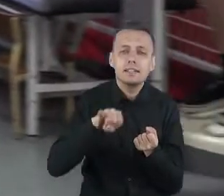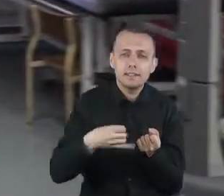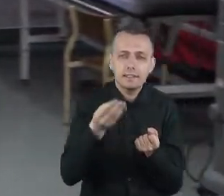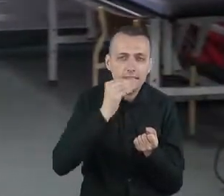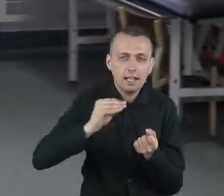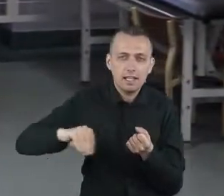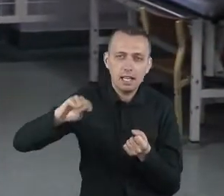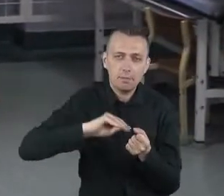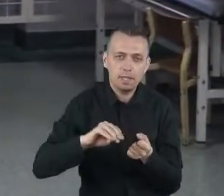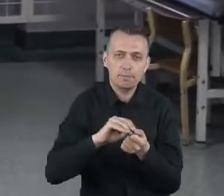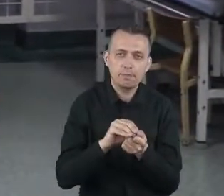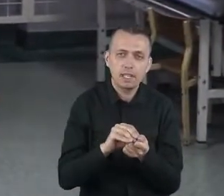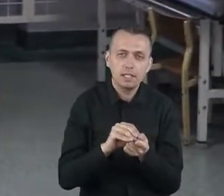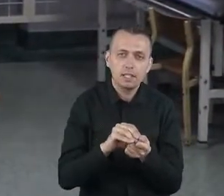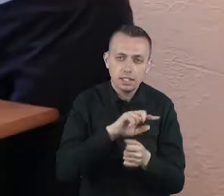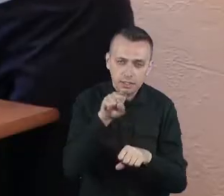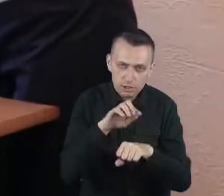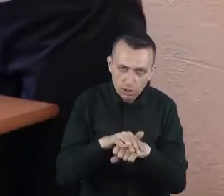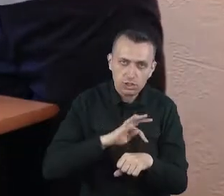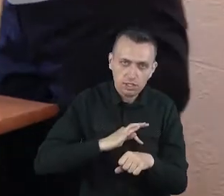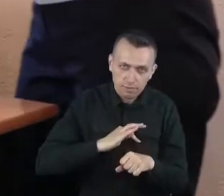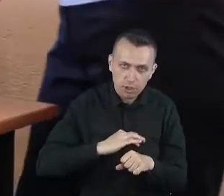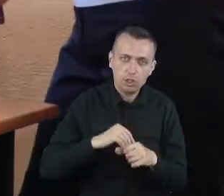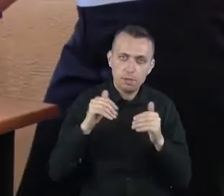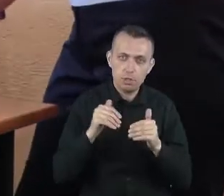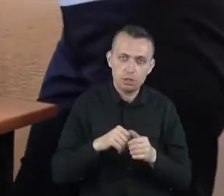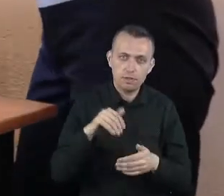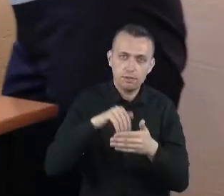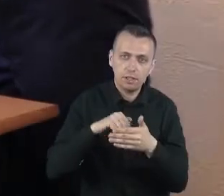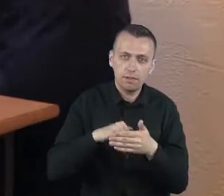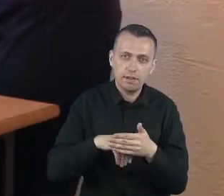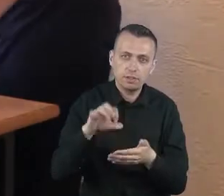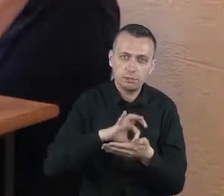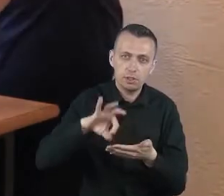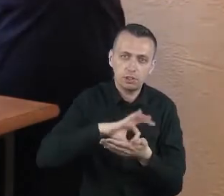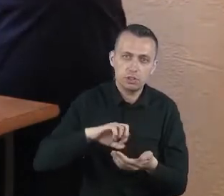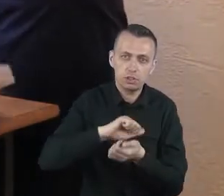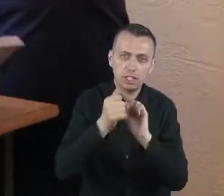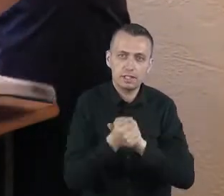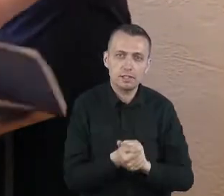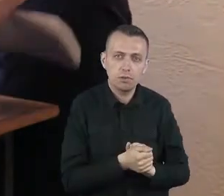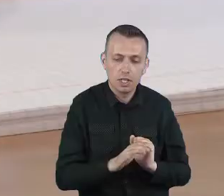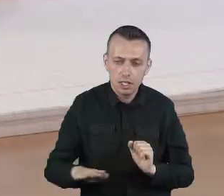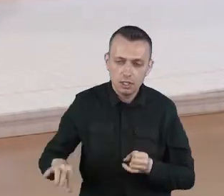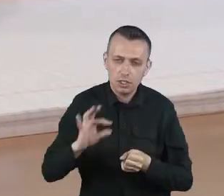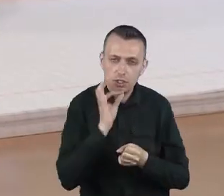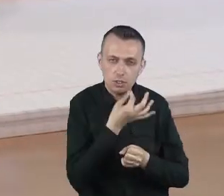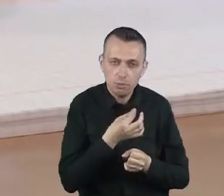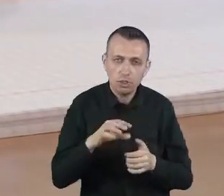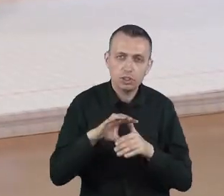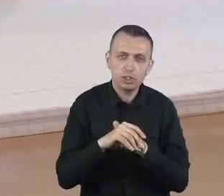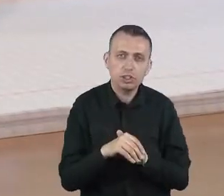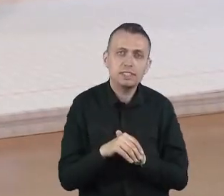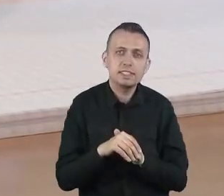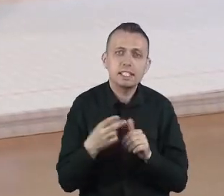tempie, zgodnie z własnymi możliwościami i potrzebami. Wychowankami ośrodka są dzieci i młodzież z upośledzeniem umysłowym w stopniu głębokim, znacznym